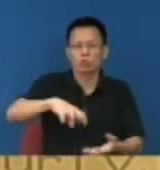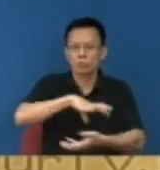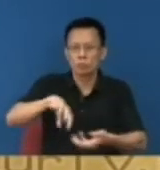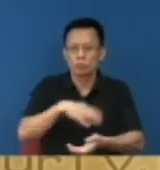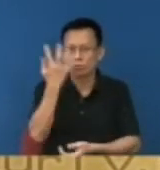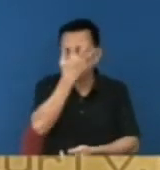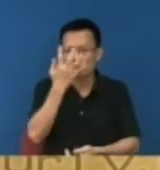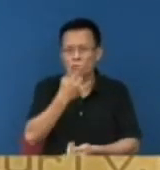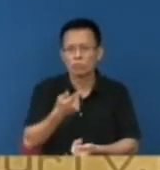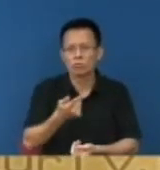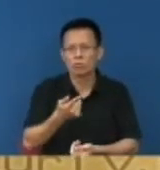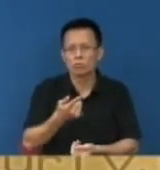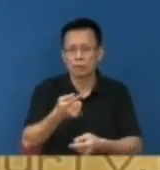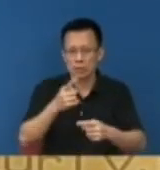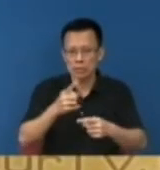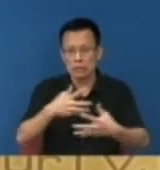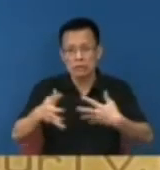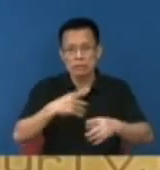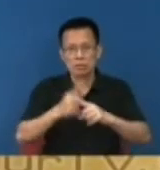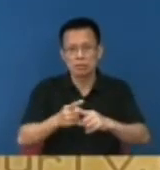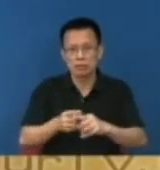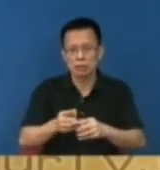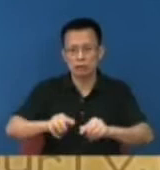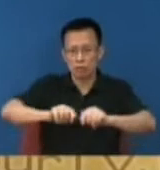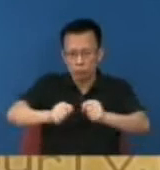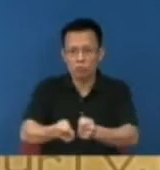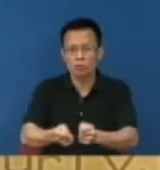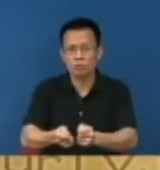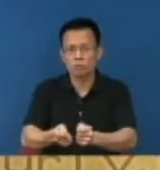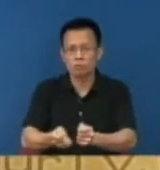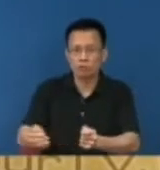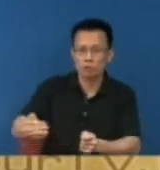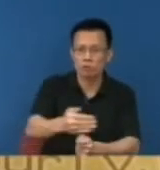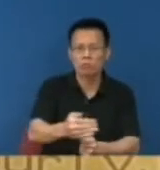這個歪曲事實、這個